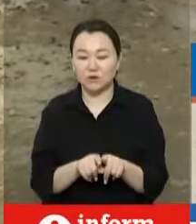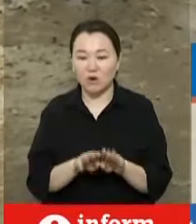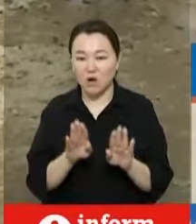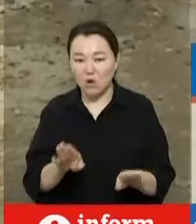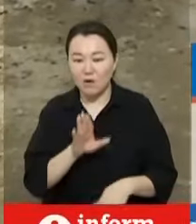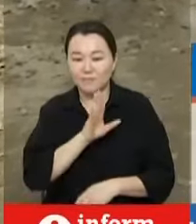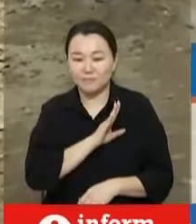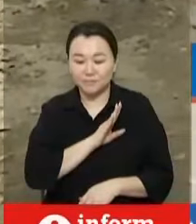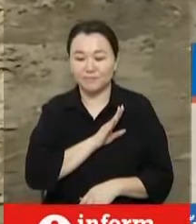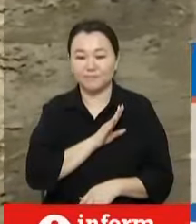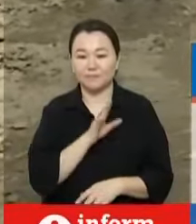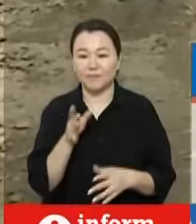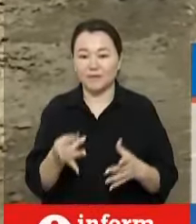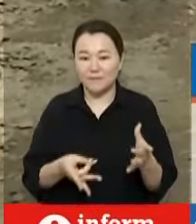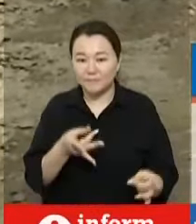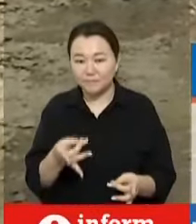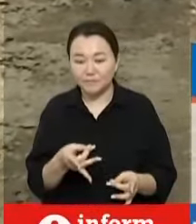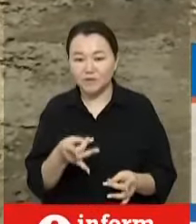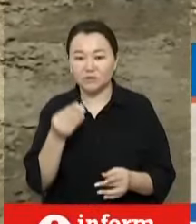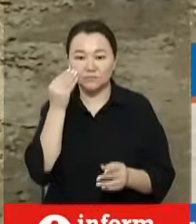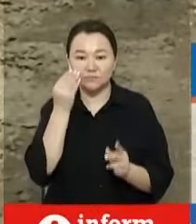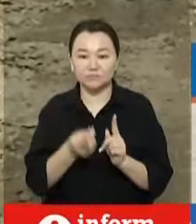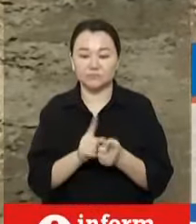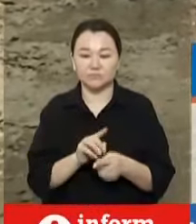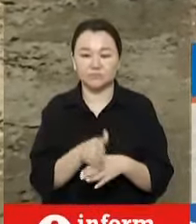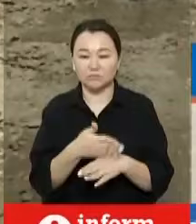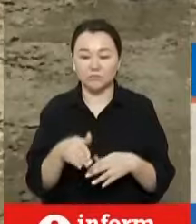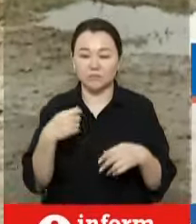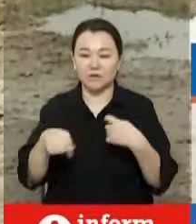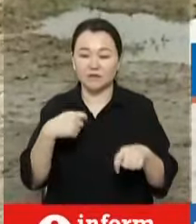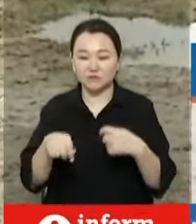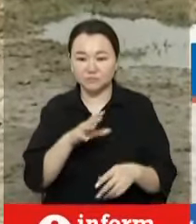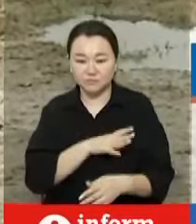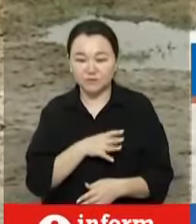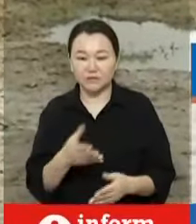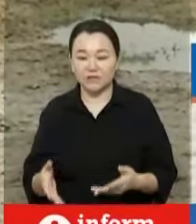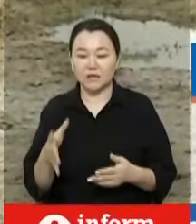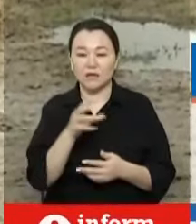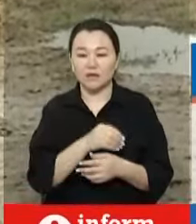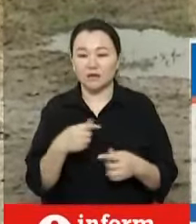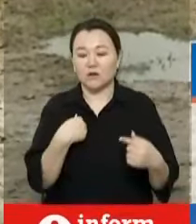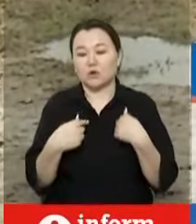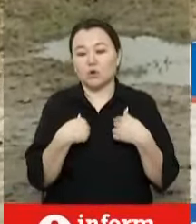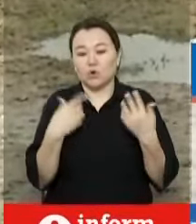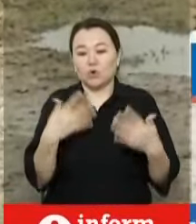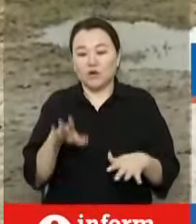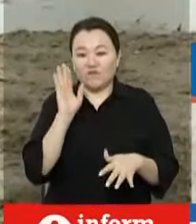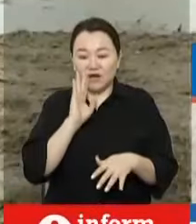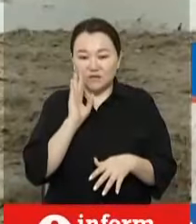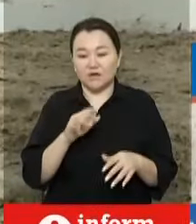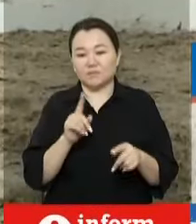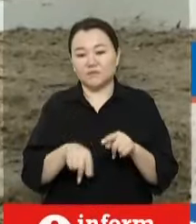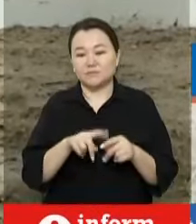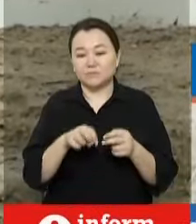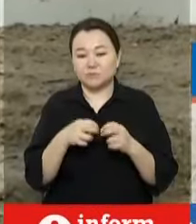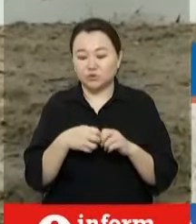Сол жерді енді мәтін ауыстырып бөліп сатып атқан ғой. Судан әбден зәбір көрген жұрт мәселенің оң шешімі табылса екен